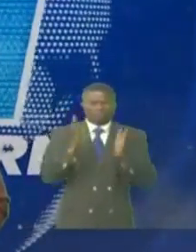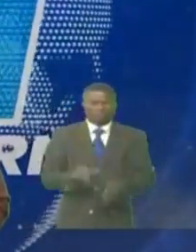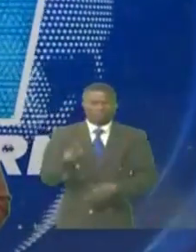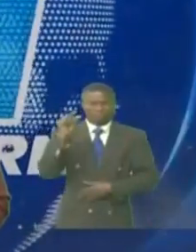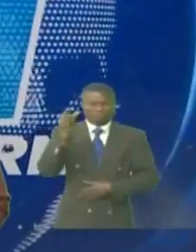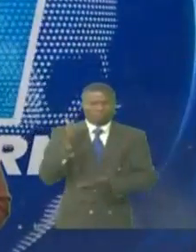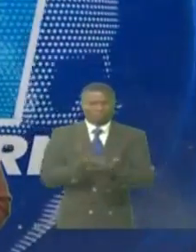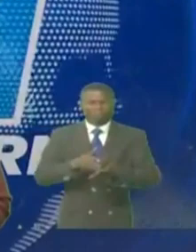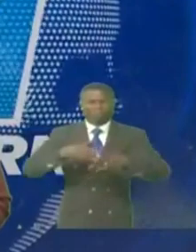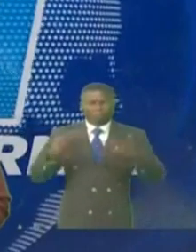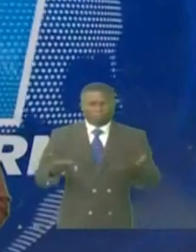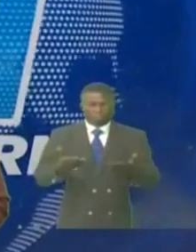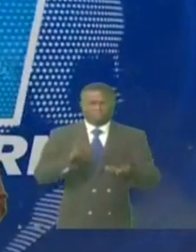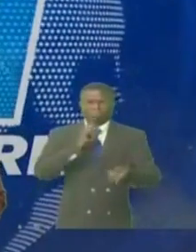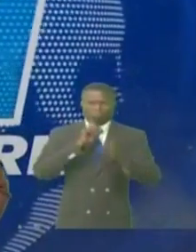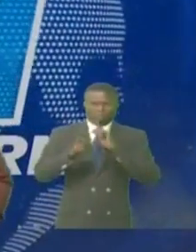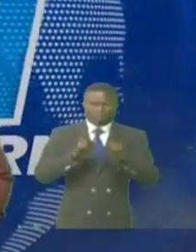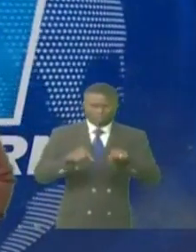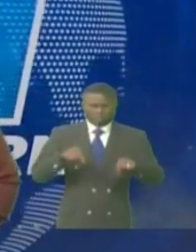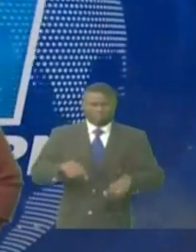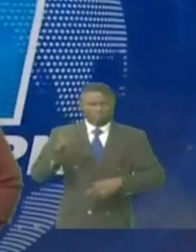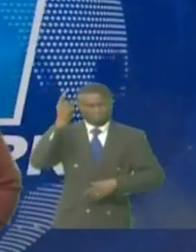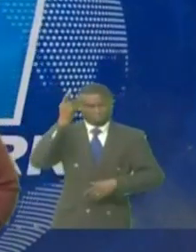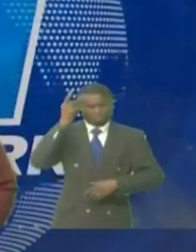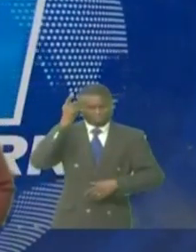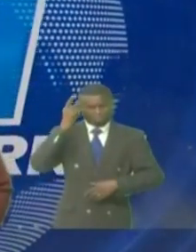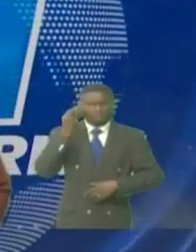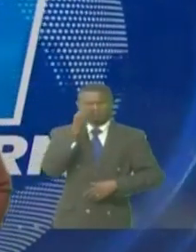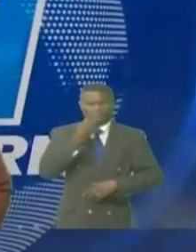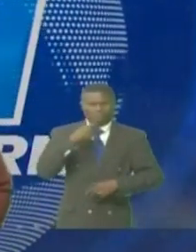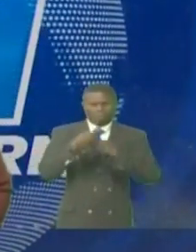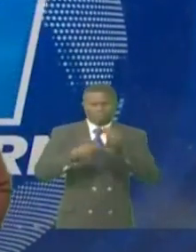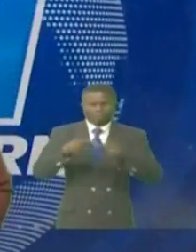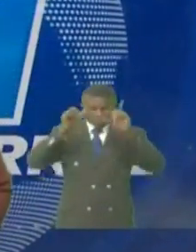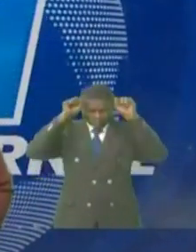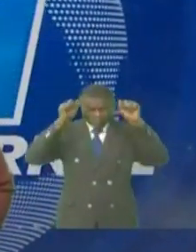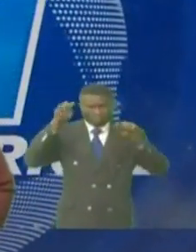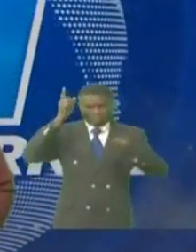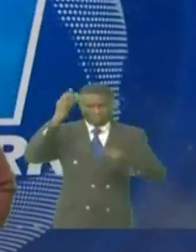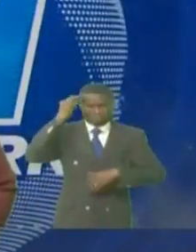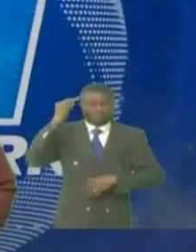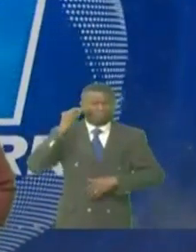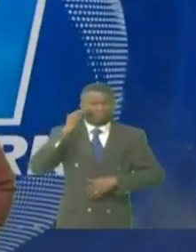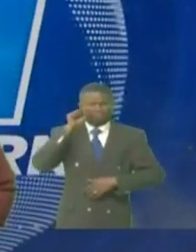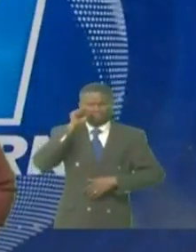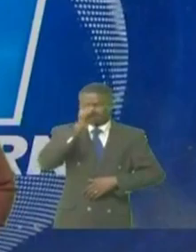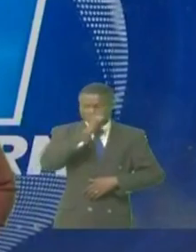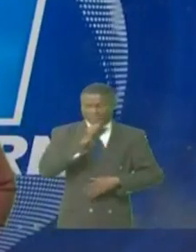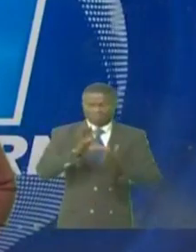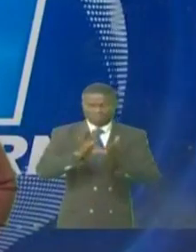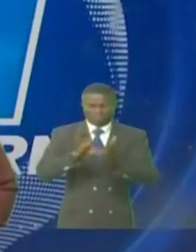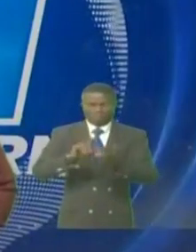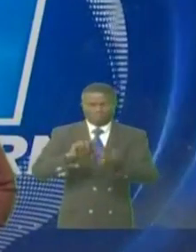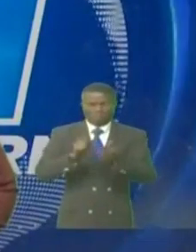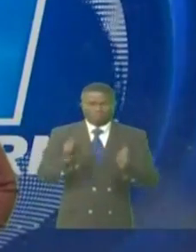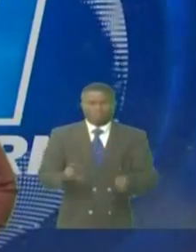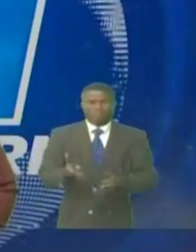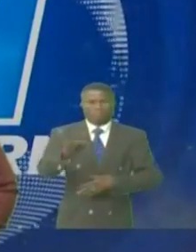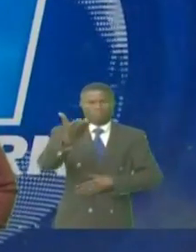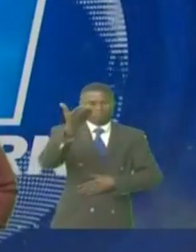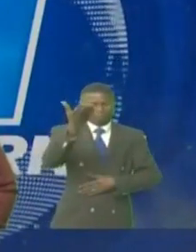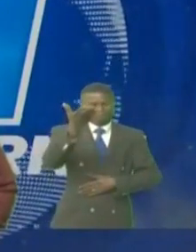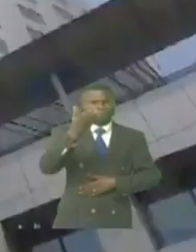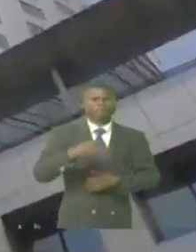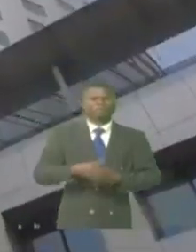minerai? Des échanges se tiennent à Kinshasa, travaux lancés par le chef du gouvernement Jean-Michel Samaloukoum. Des reportages de Patti Tondango-Kizunda,